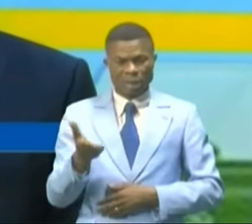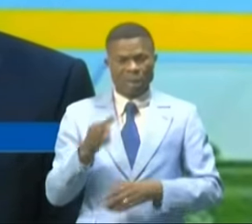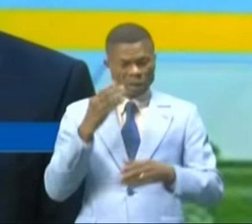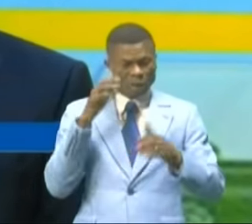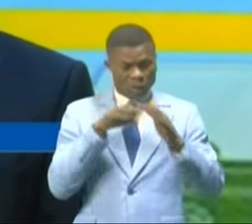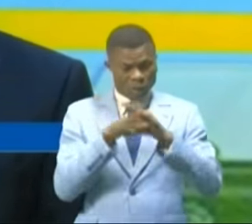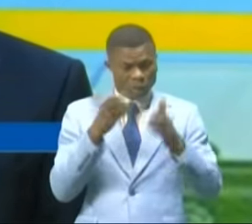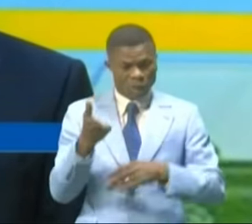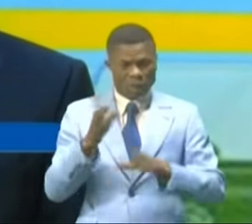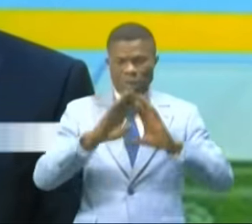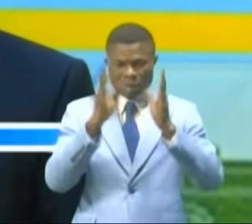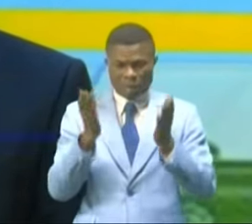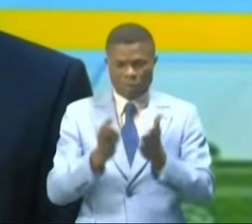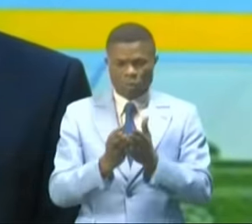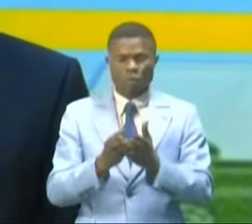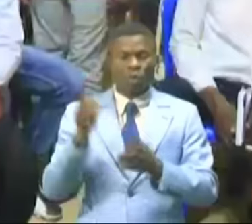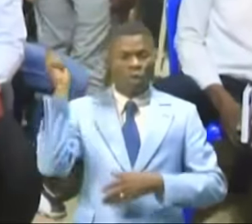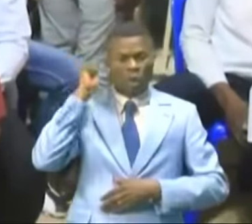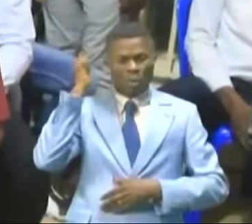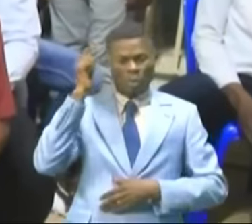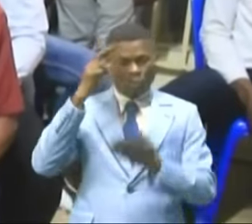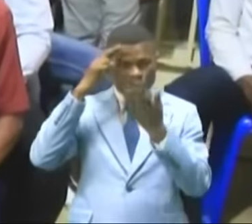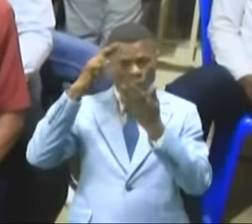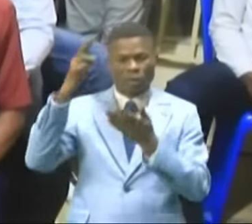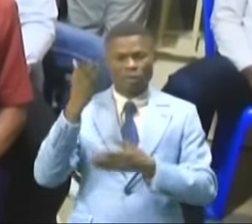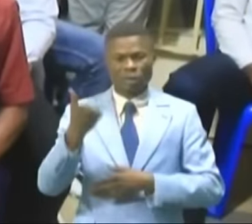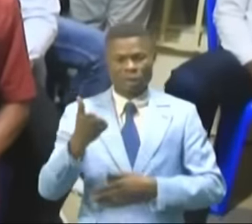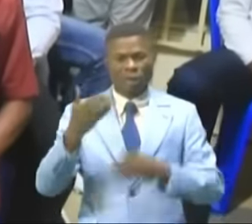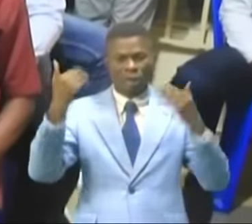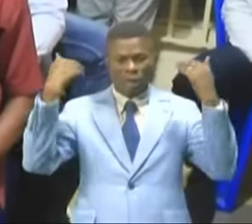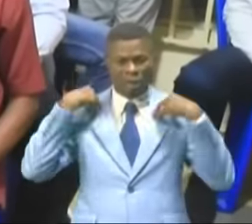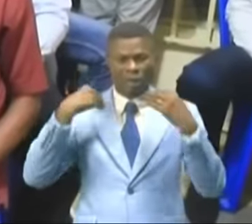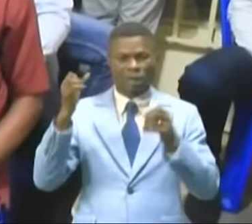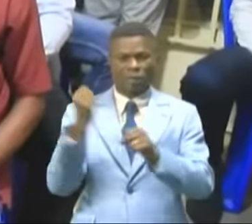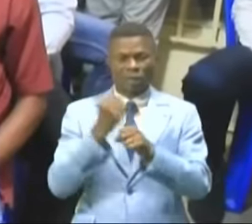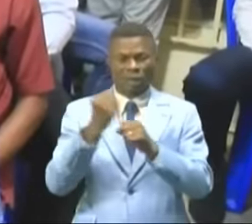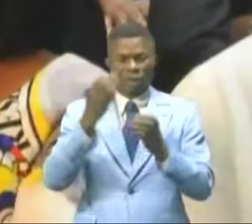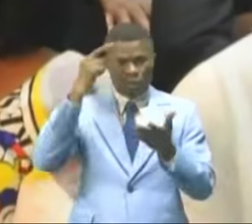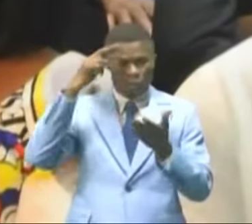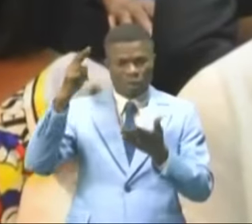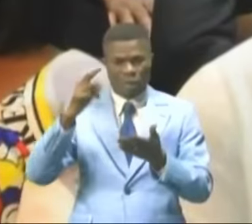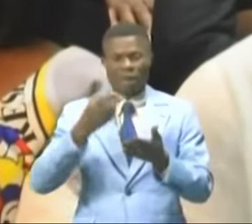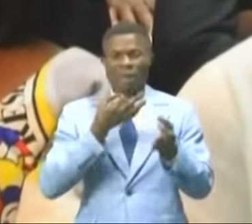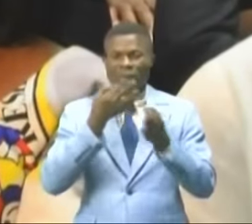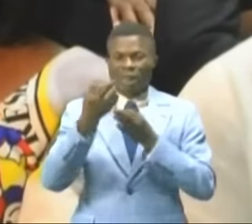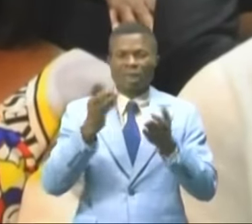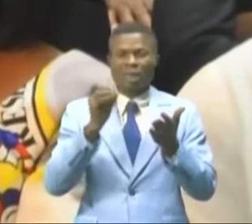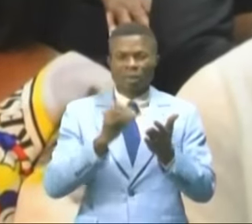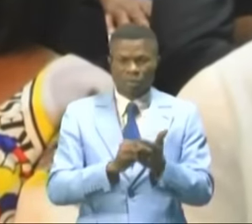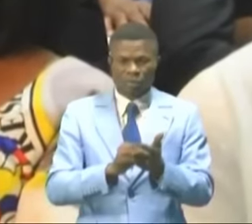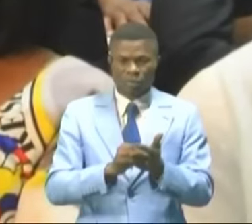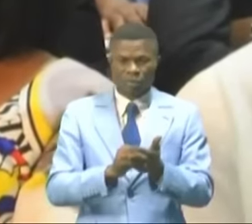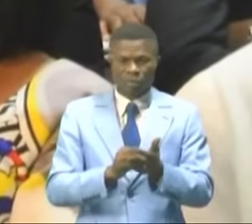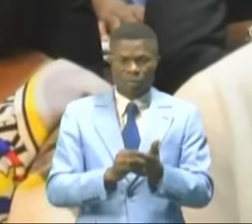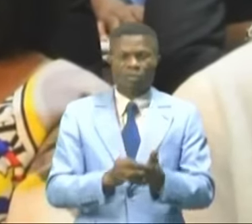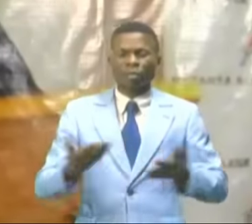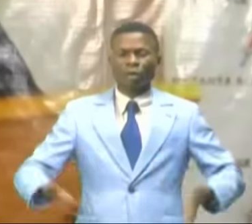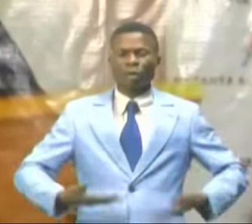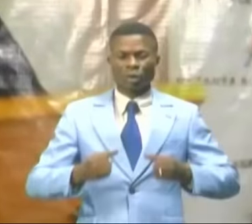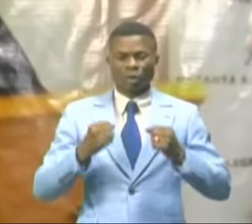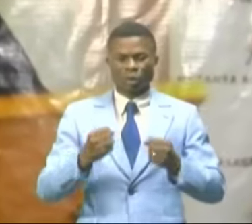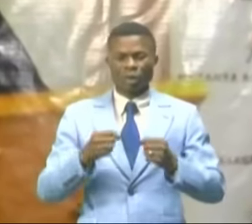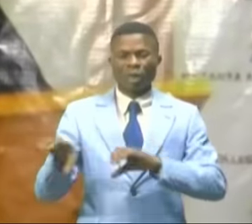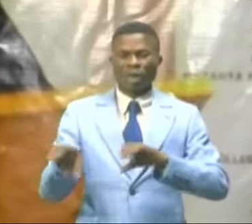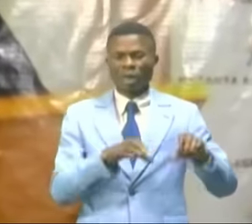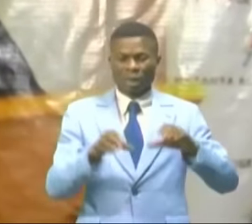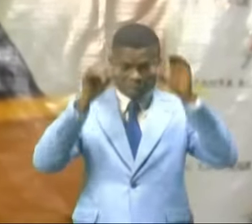sein tous les corps scientifiques. Le chef des travaux, Célestin Tondi, a profité de l'occasion pour saluer